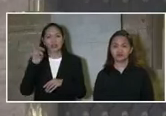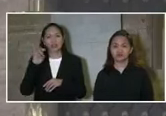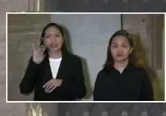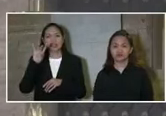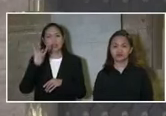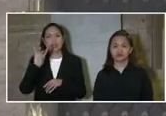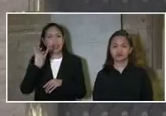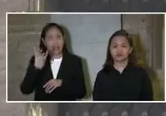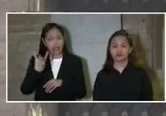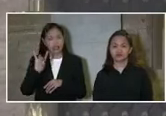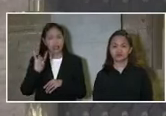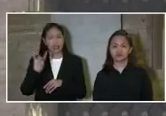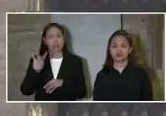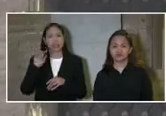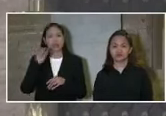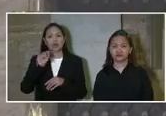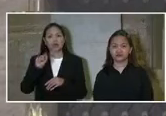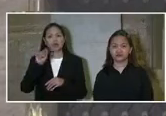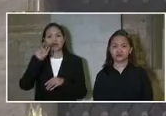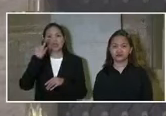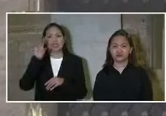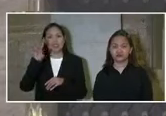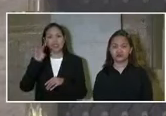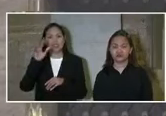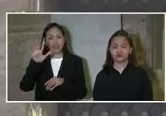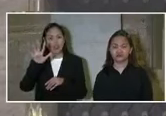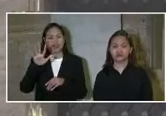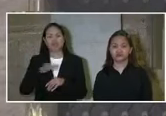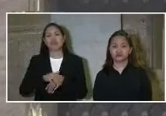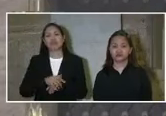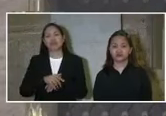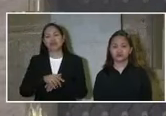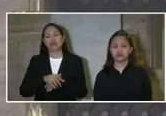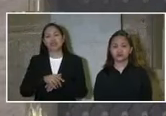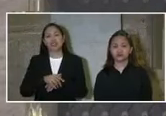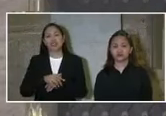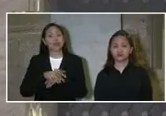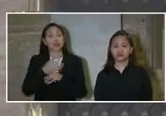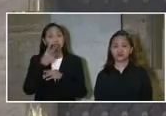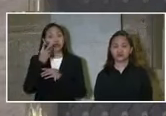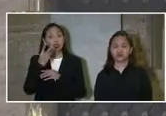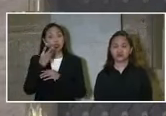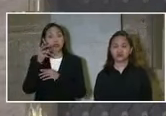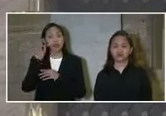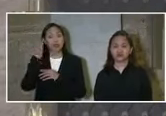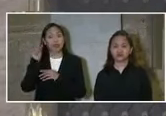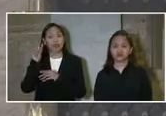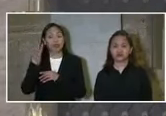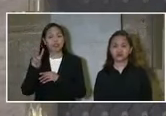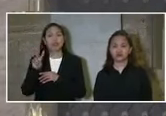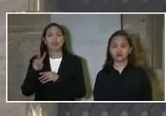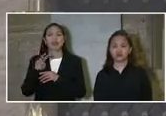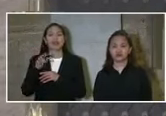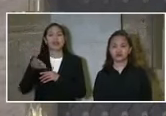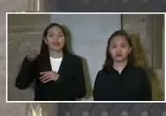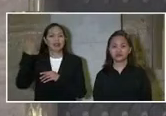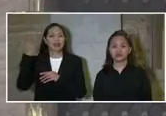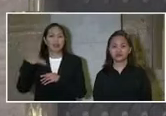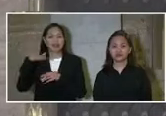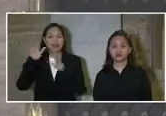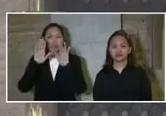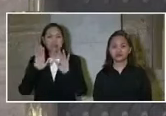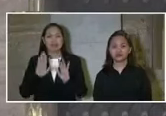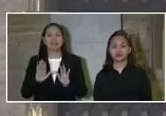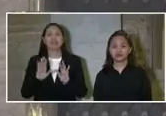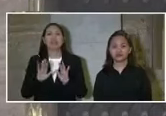56,708.75. Makikita niyo po sa ating mga monitors ang ating pong collection po nung nakaraang Sunday para po sa ating